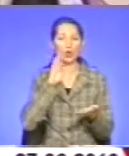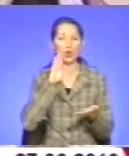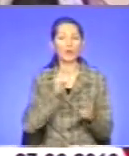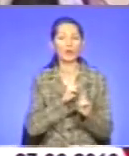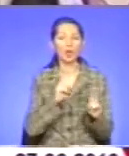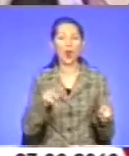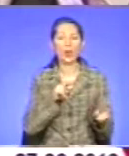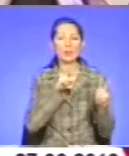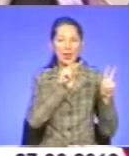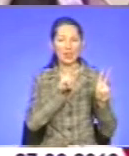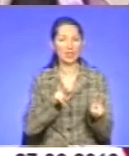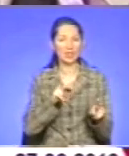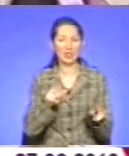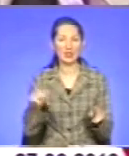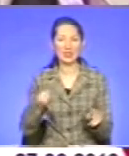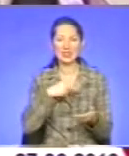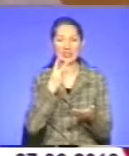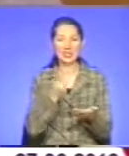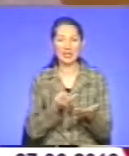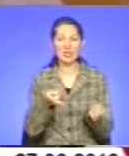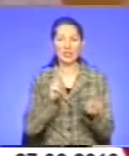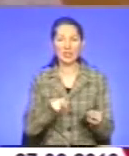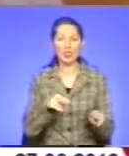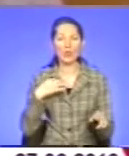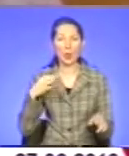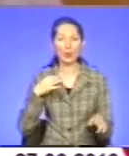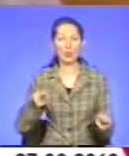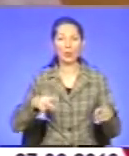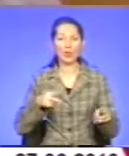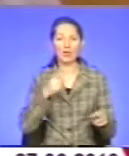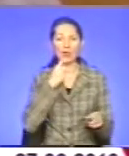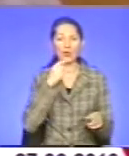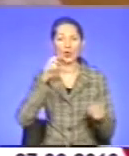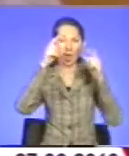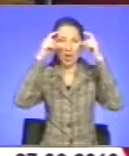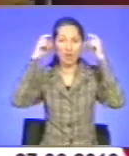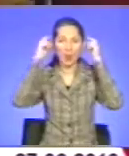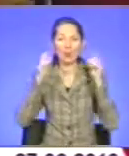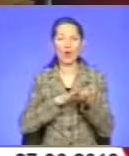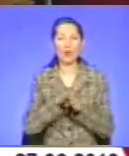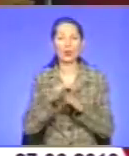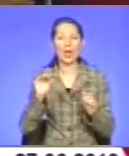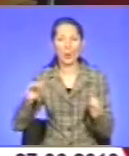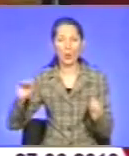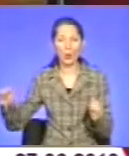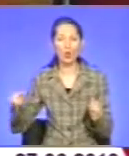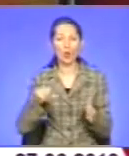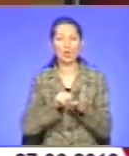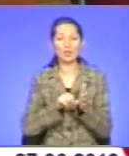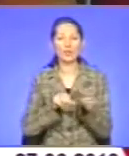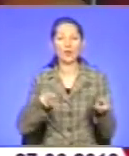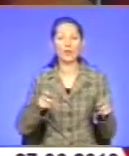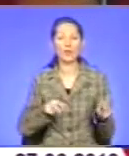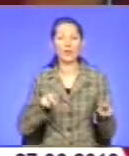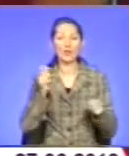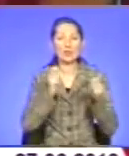Нікого із глядачів не залишив байдужим танець «Червона шапочка» у виконанні наймолодших учасників фестивалю Вікторії Бойко та